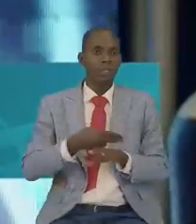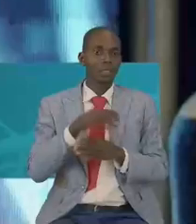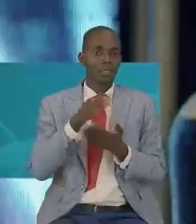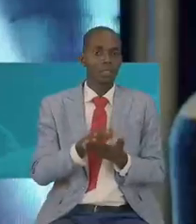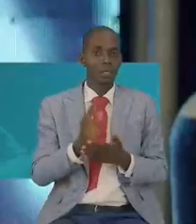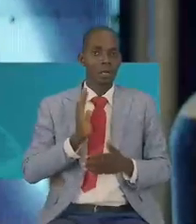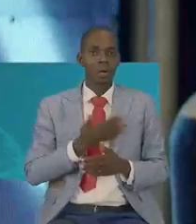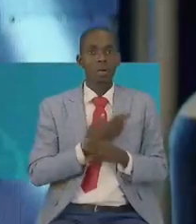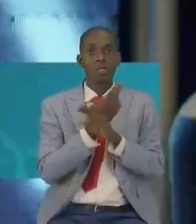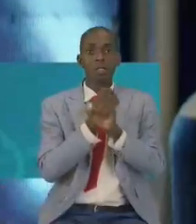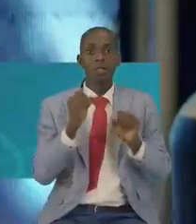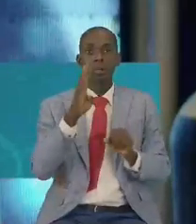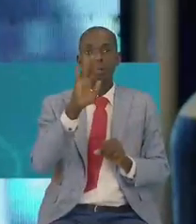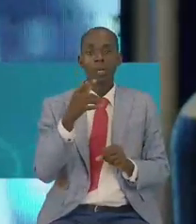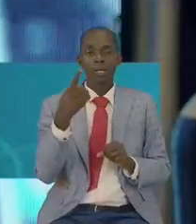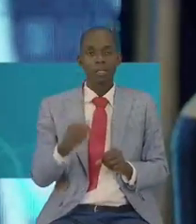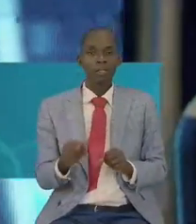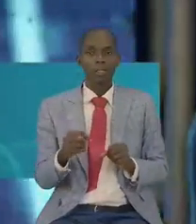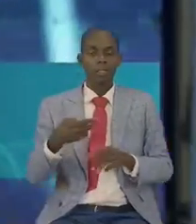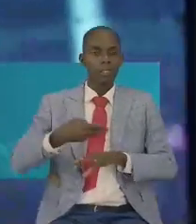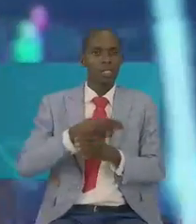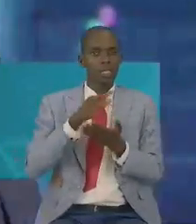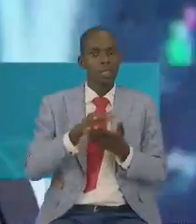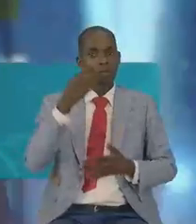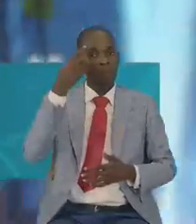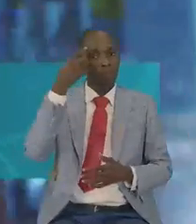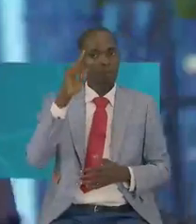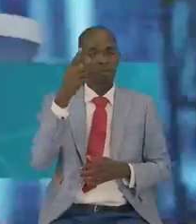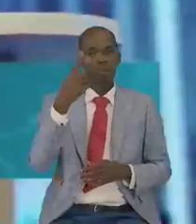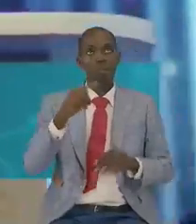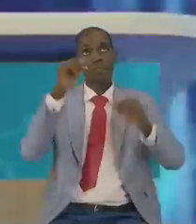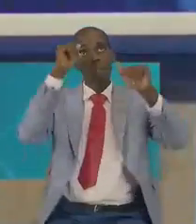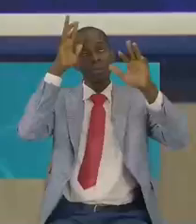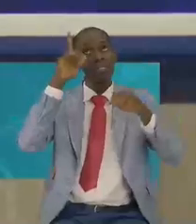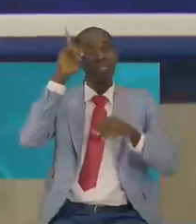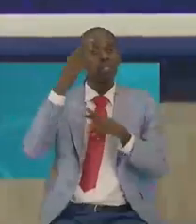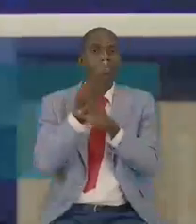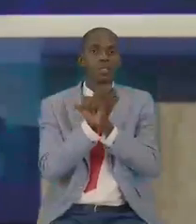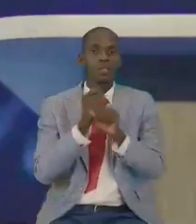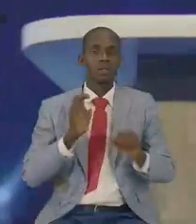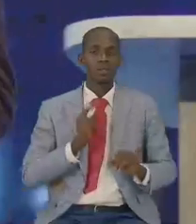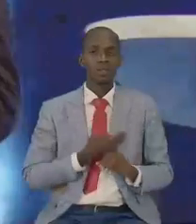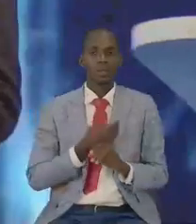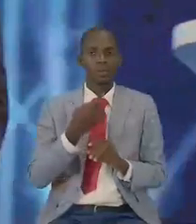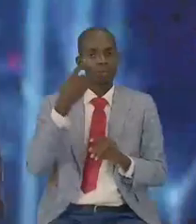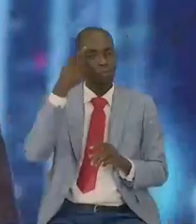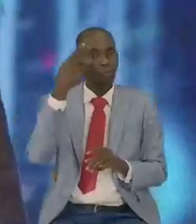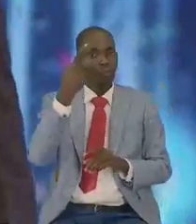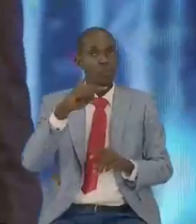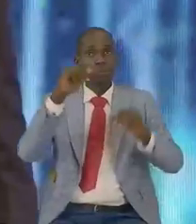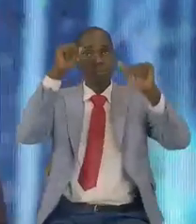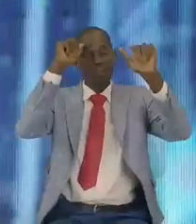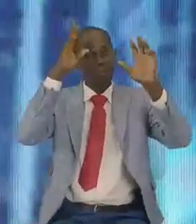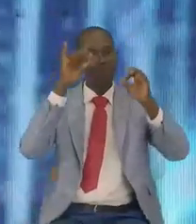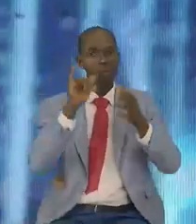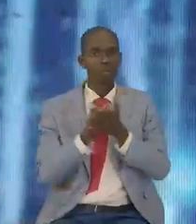Notre rédemption par l'agneau pour le Père. Il nous rachète pour le Père afin que nous puissions